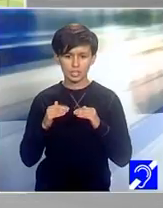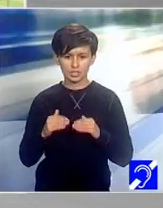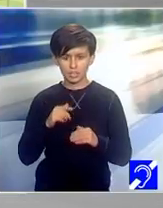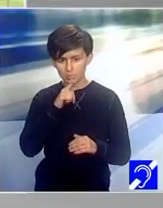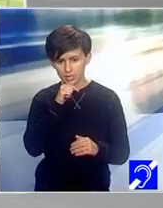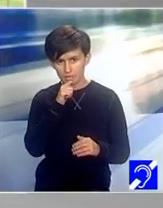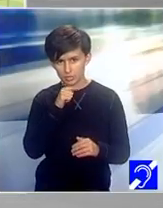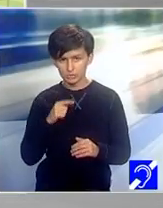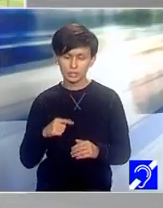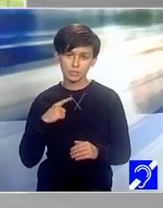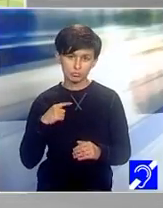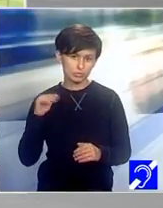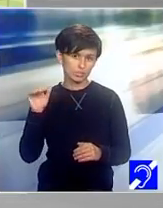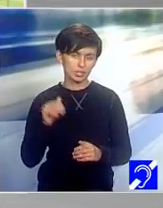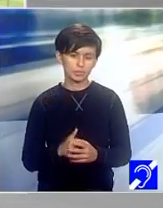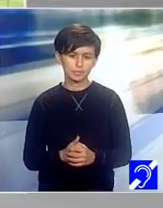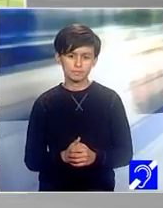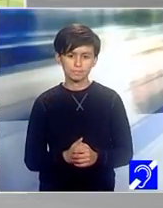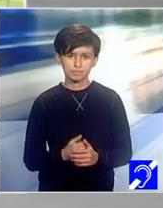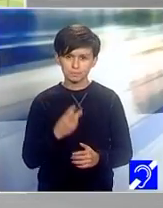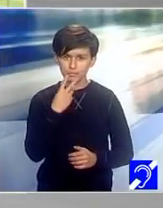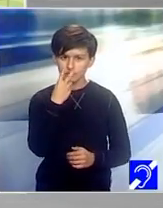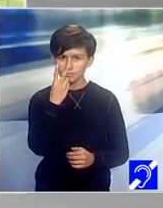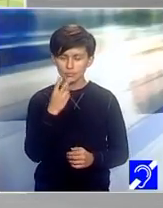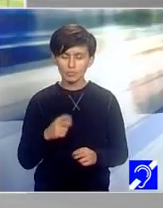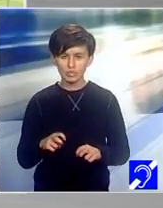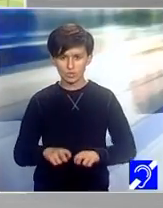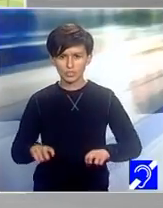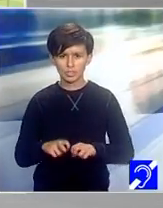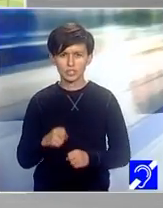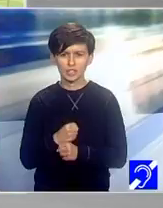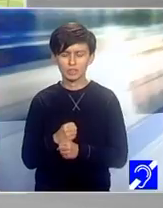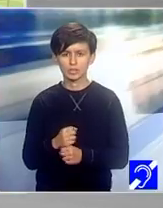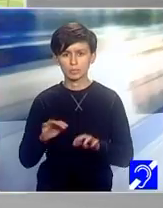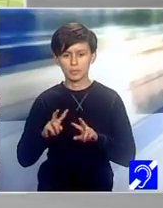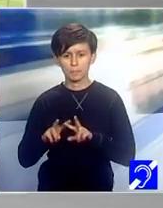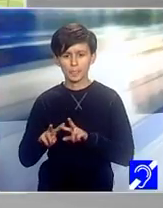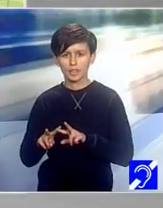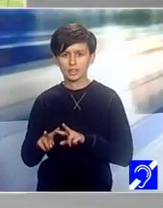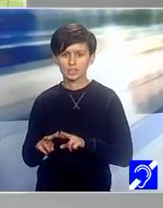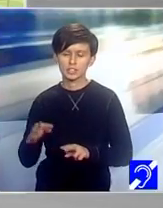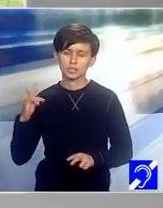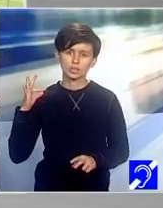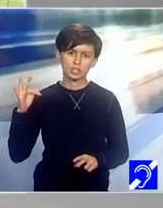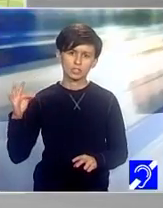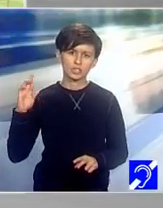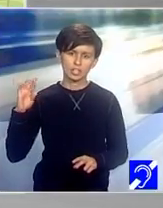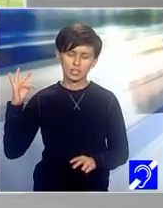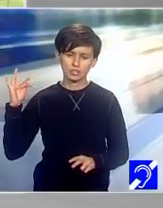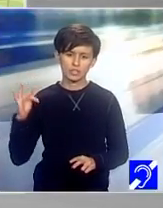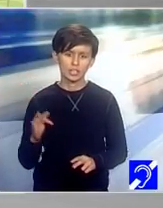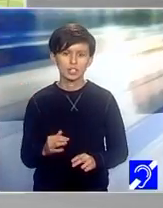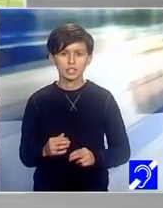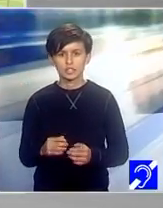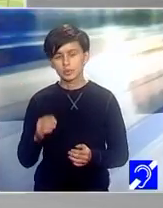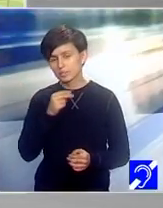clasăm? Am văzut o radiografie făcută pe site-ul FRF despre șansele României pentru calificare în turneul